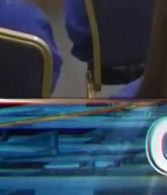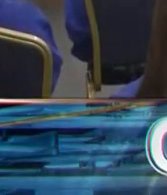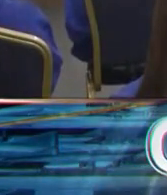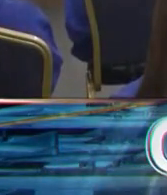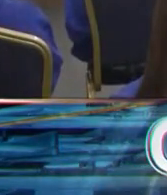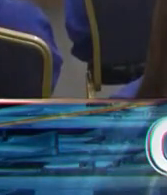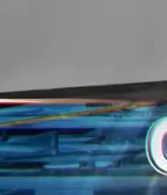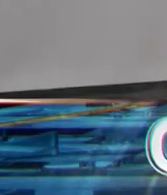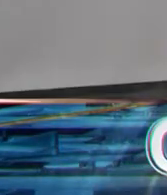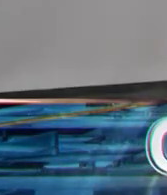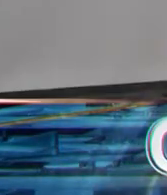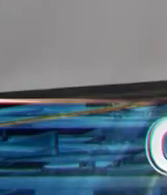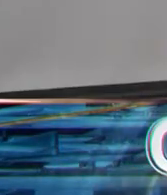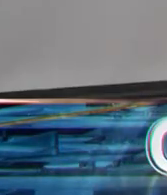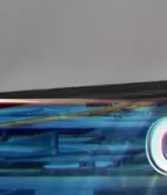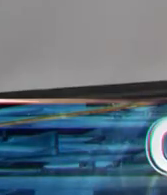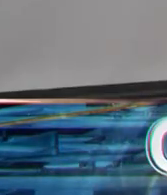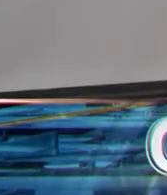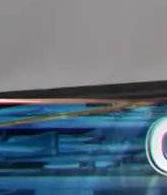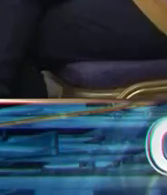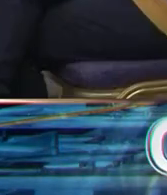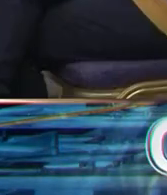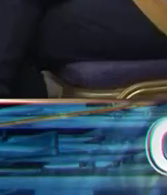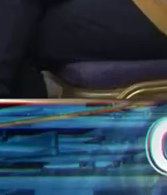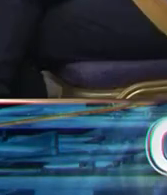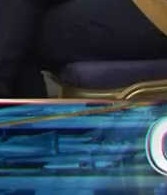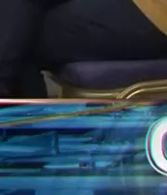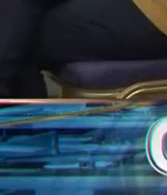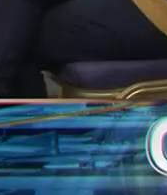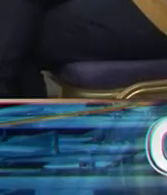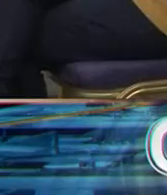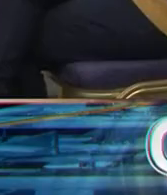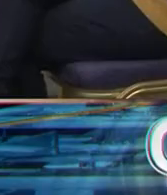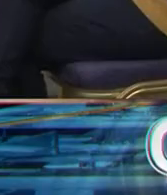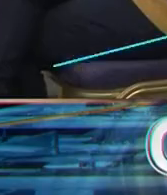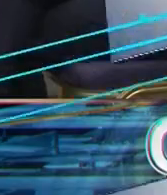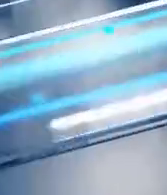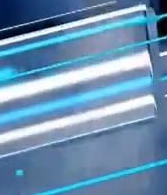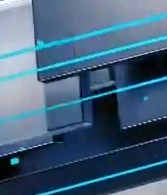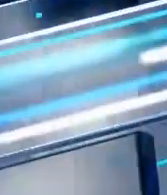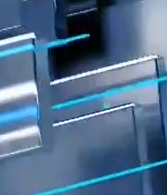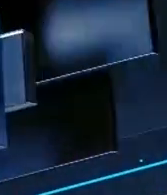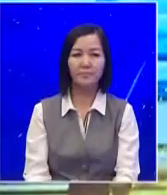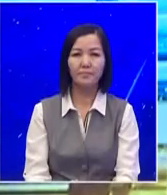Разговоры по душам. Первый республиканский пресс-саммит прошел в Алматинской области.